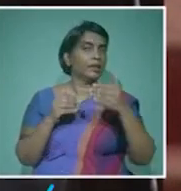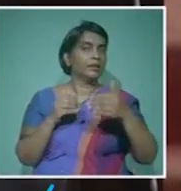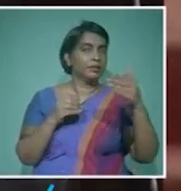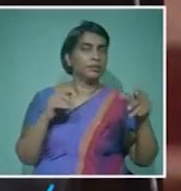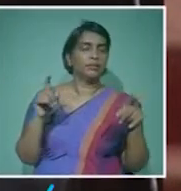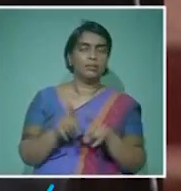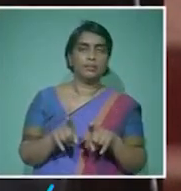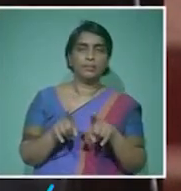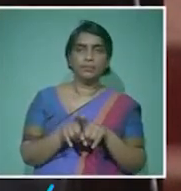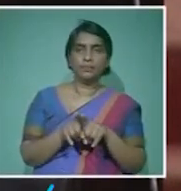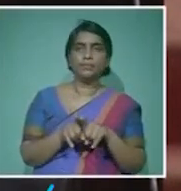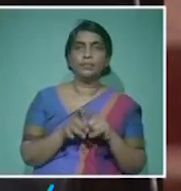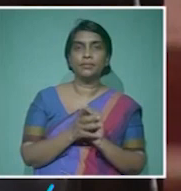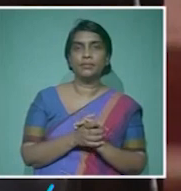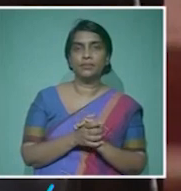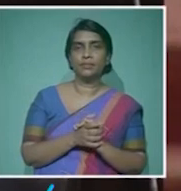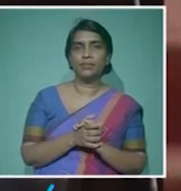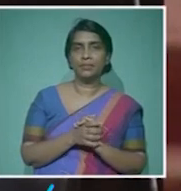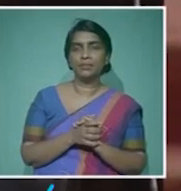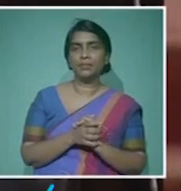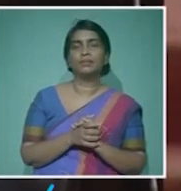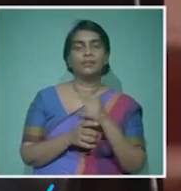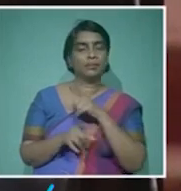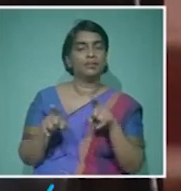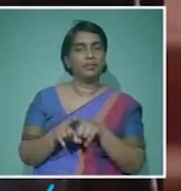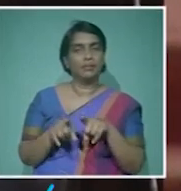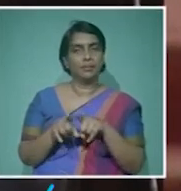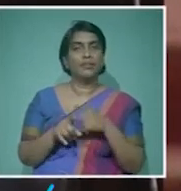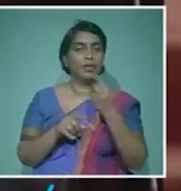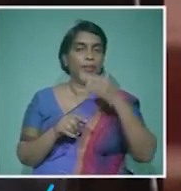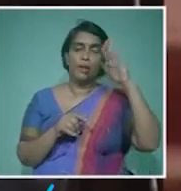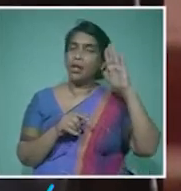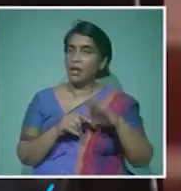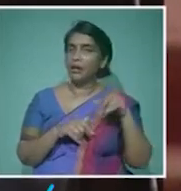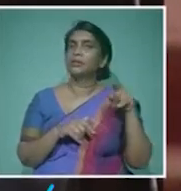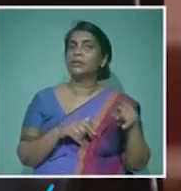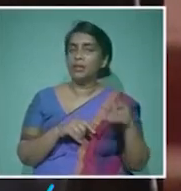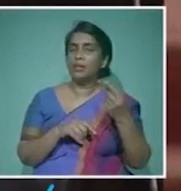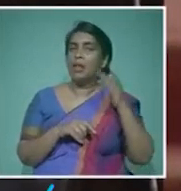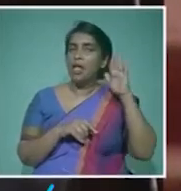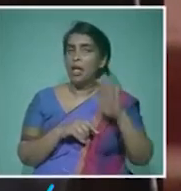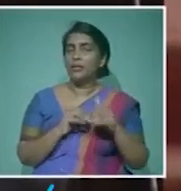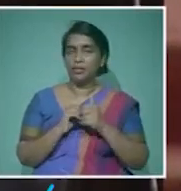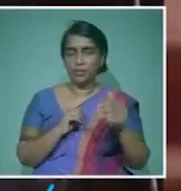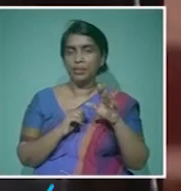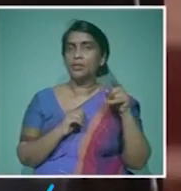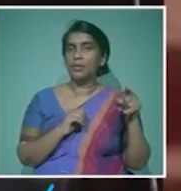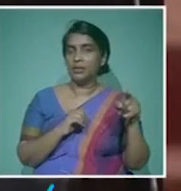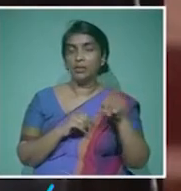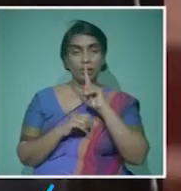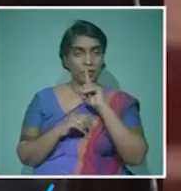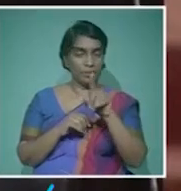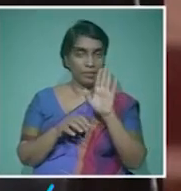පිටි අපිට ආනයනය කරපු තිරුංගු පිටි ලැබෙනවා. ඒ නිසා අනිවාර්යෙන් මිල පහතර වීමක් පහත වැටීමක් සිදු වෙනවා. ඒ වගේම